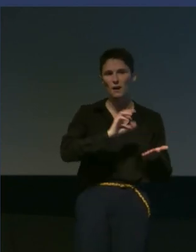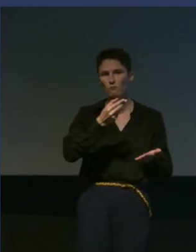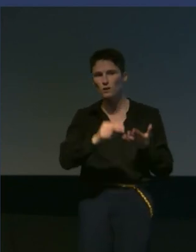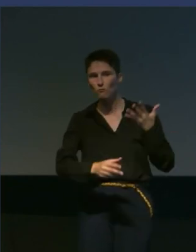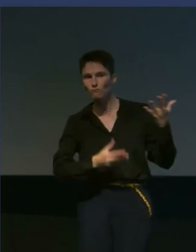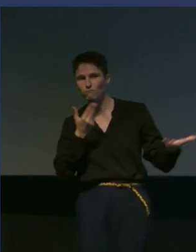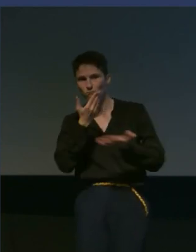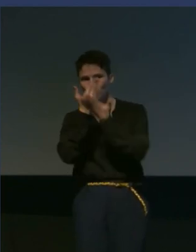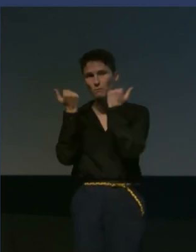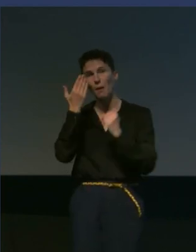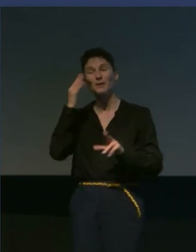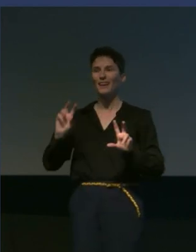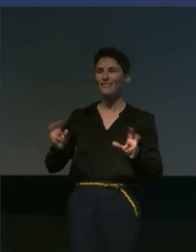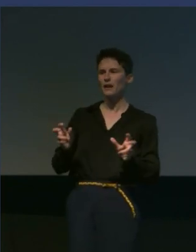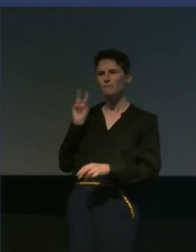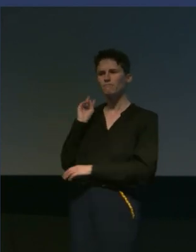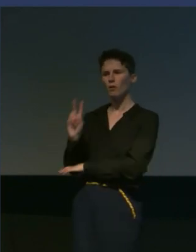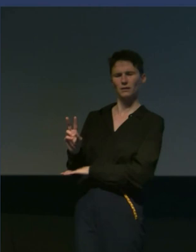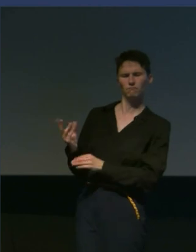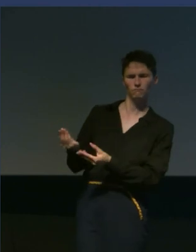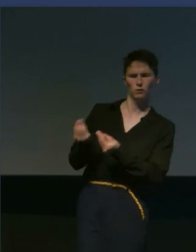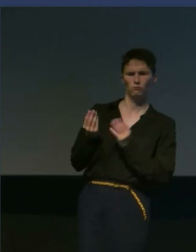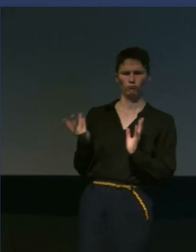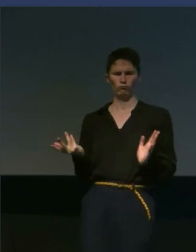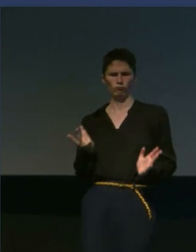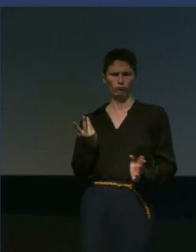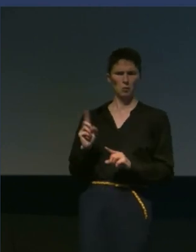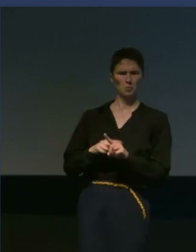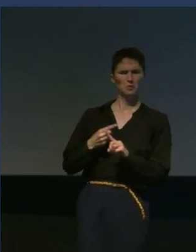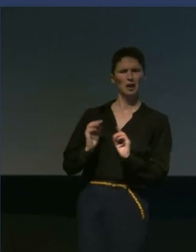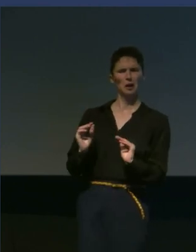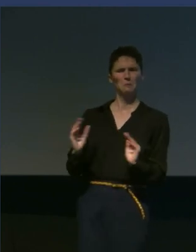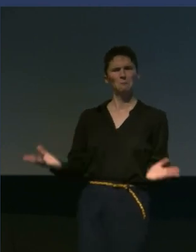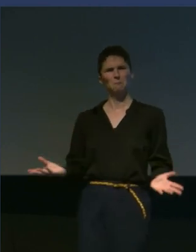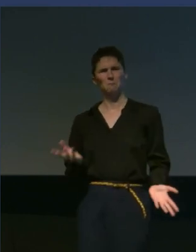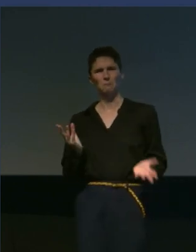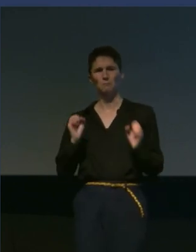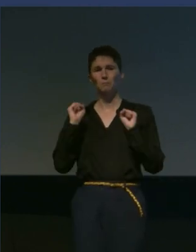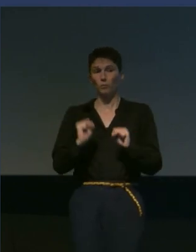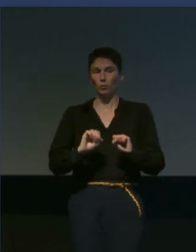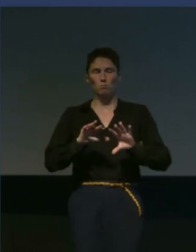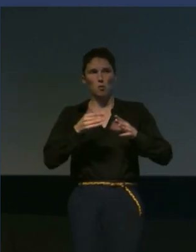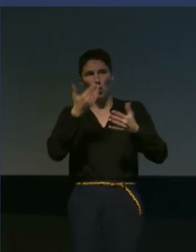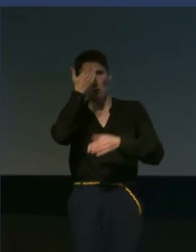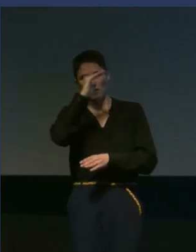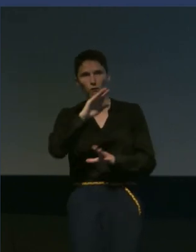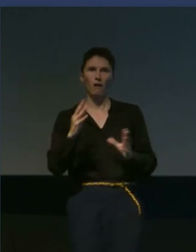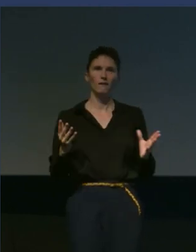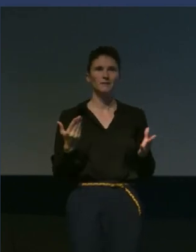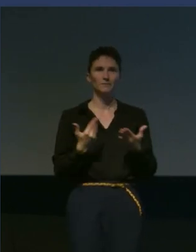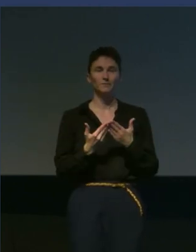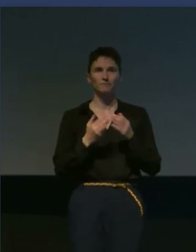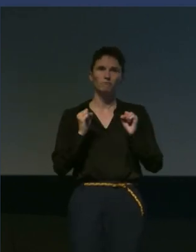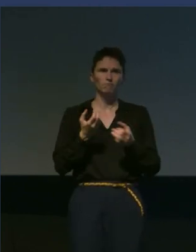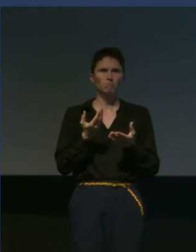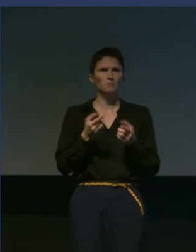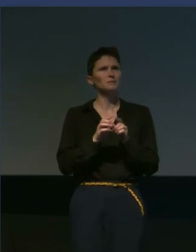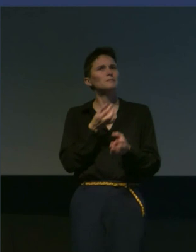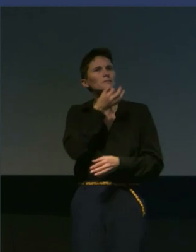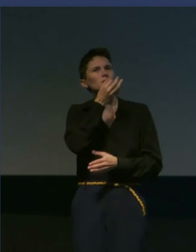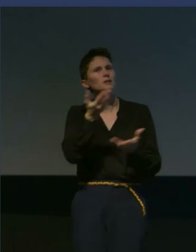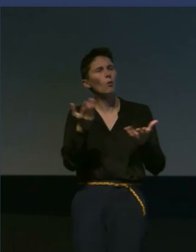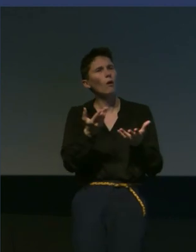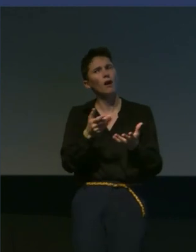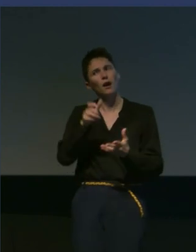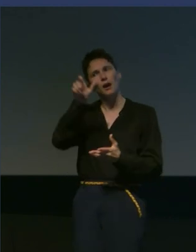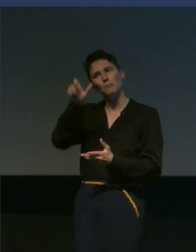qui dit un truc un peu bizarre qui vous fait tiquer, vous avez des moyens de savoir, comme je vous l'ai dit, est-ce que cette personne est déjà